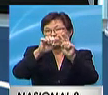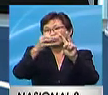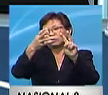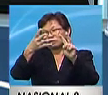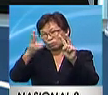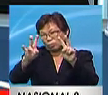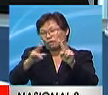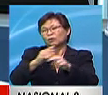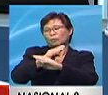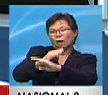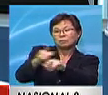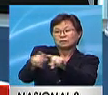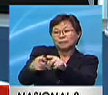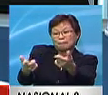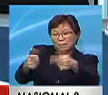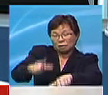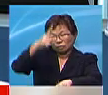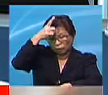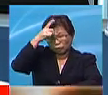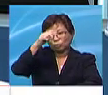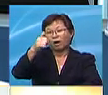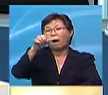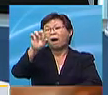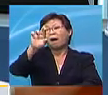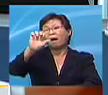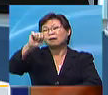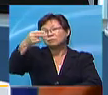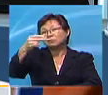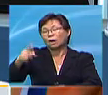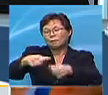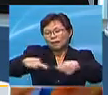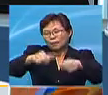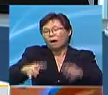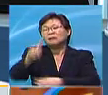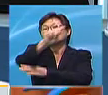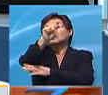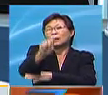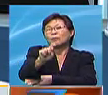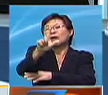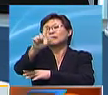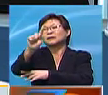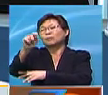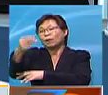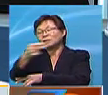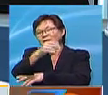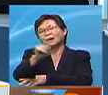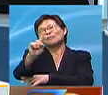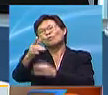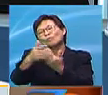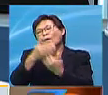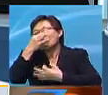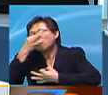justeru bagi mengelak perkara sama berulang Datuk Dr Asraf mahu pendeposit th merujuk kepada lembaga tabung Haji dan jangan mudah